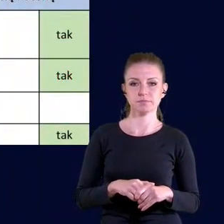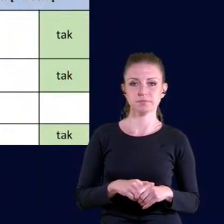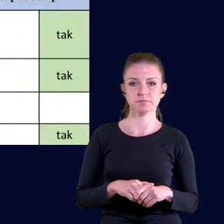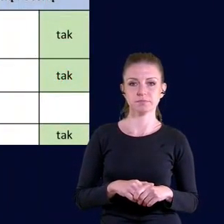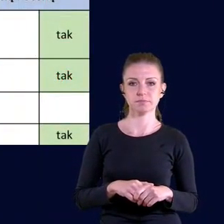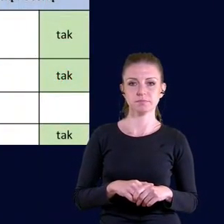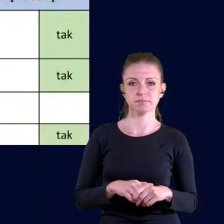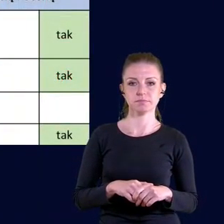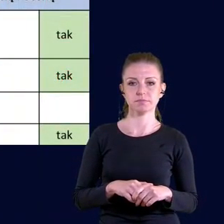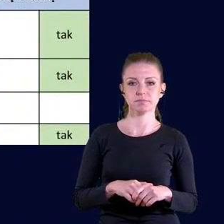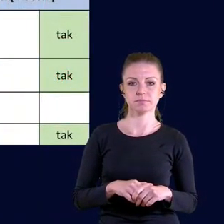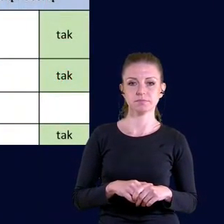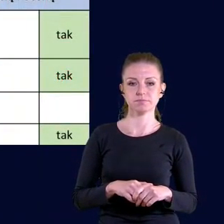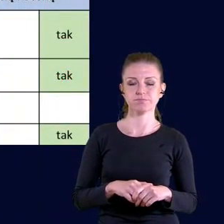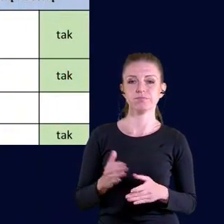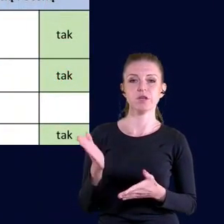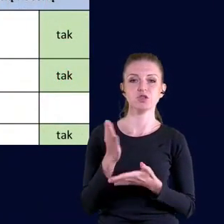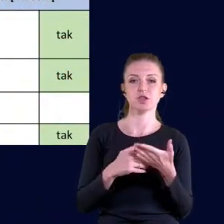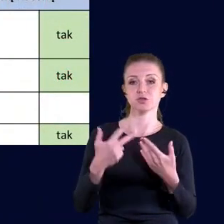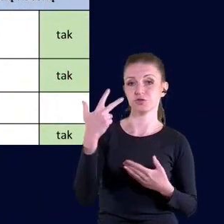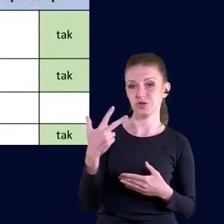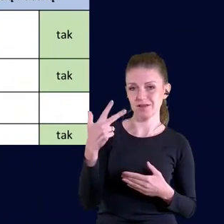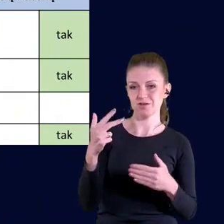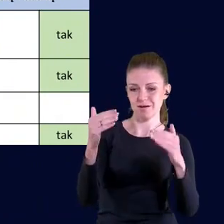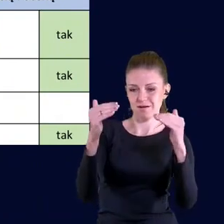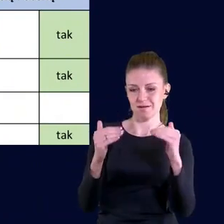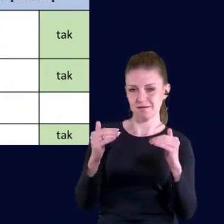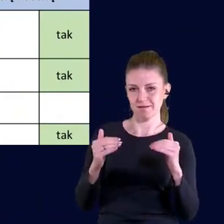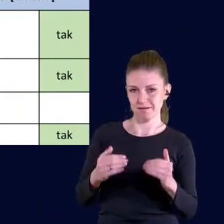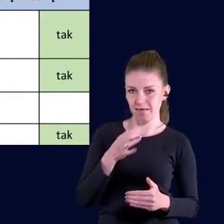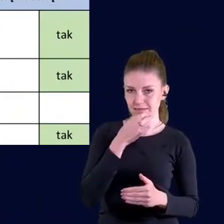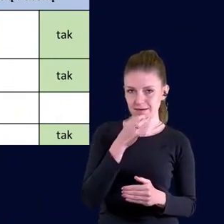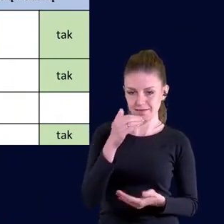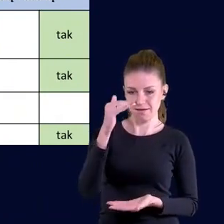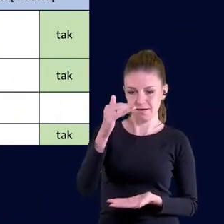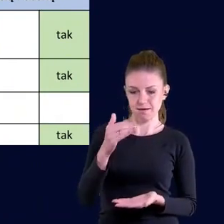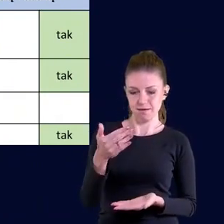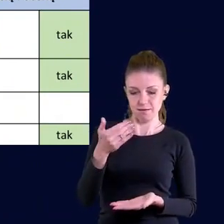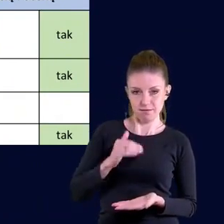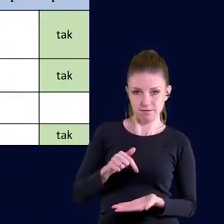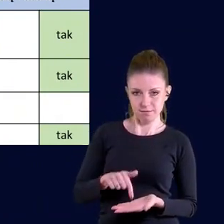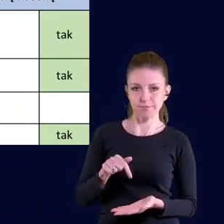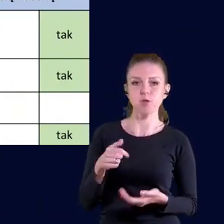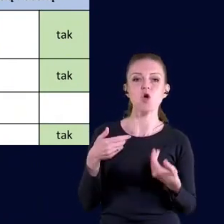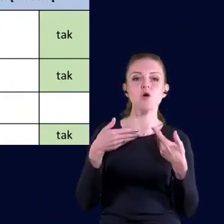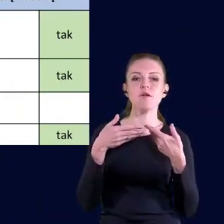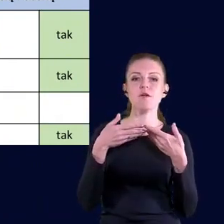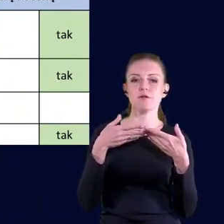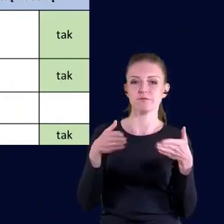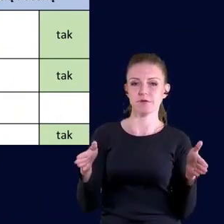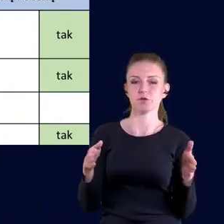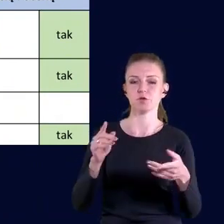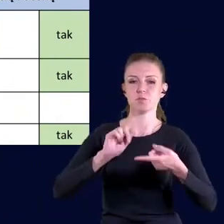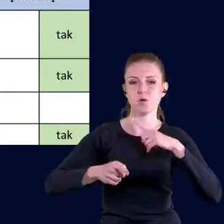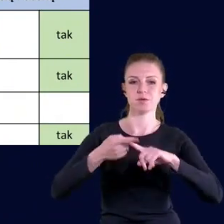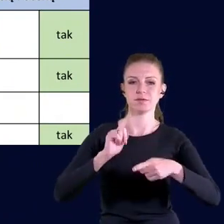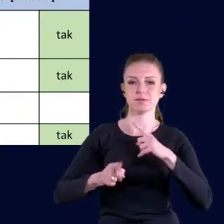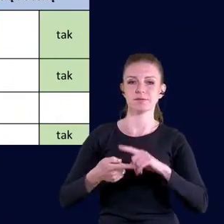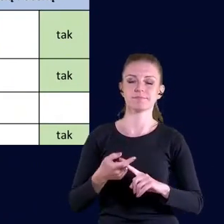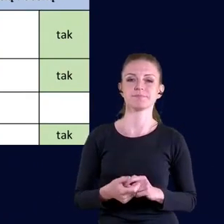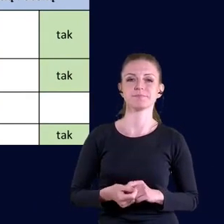cześć cześć ankiety dotyczyła polityk otwartość owych od razu trzeba powiedzieć że dwa uniwersytety